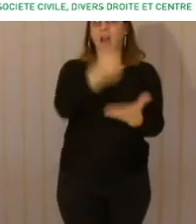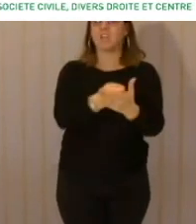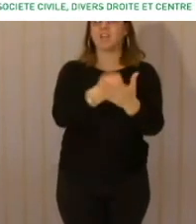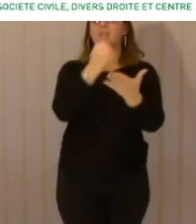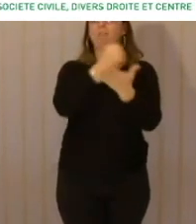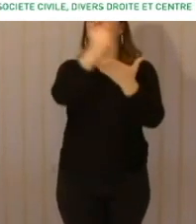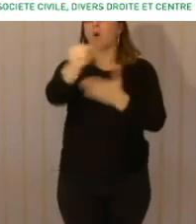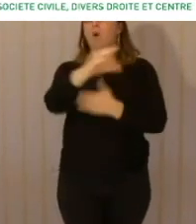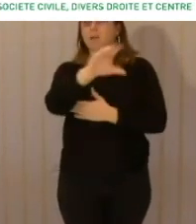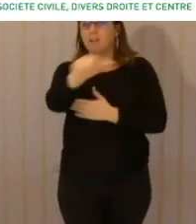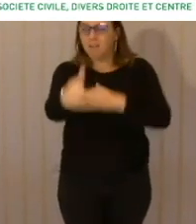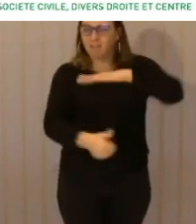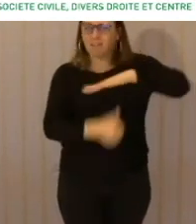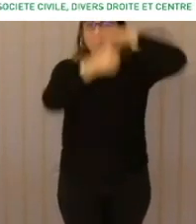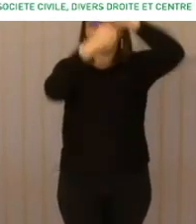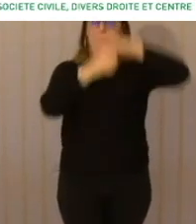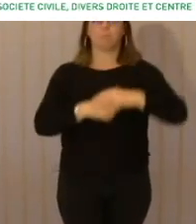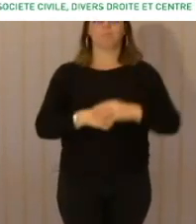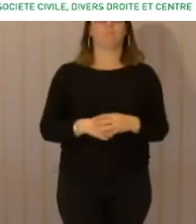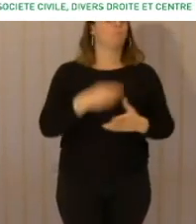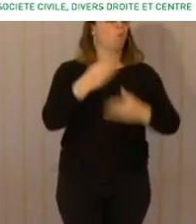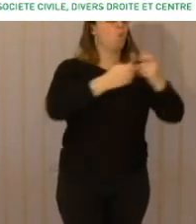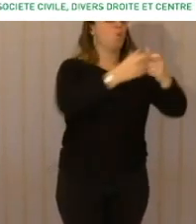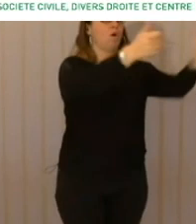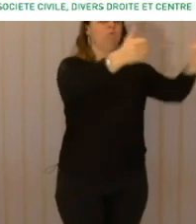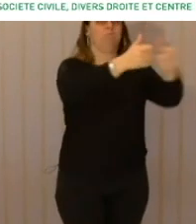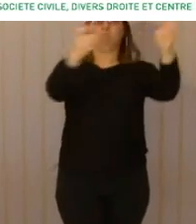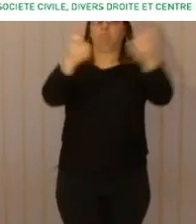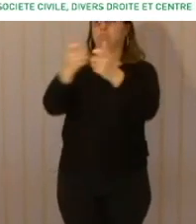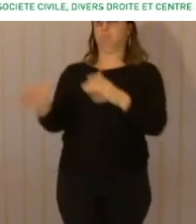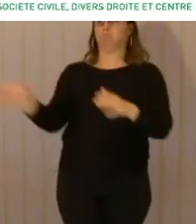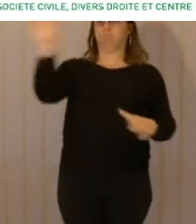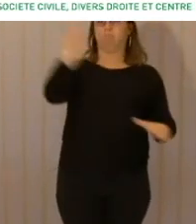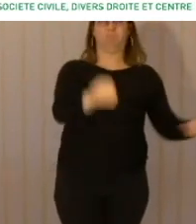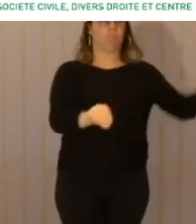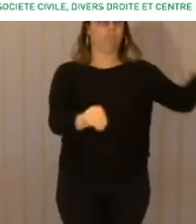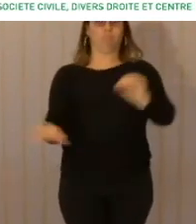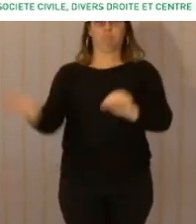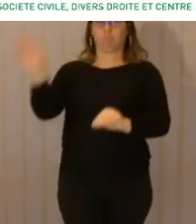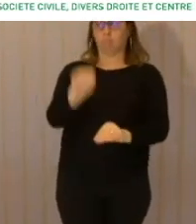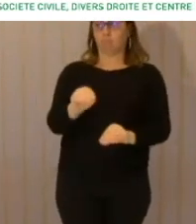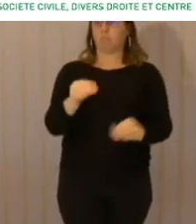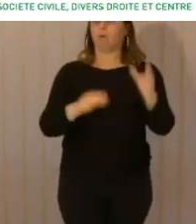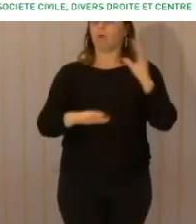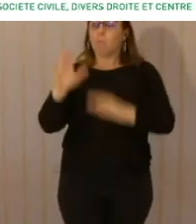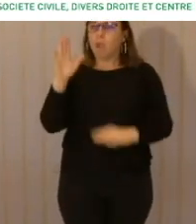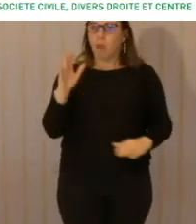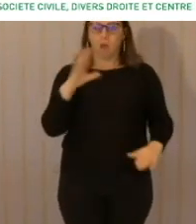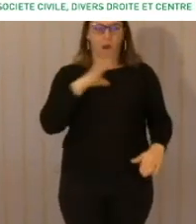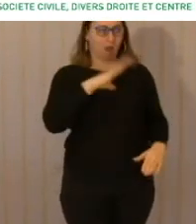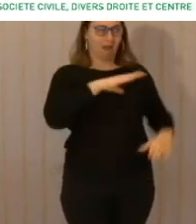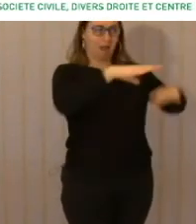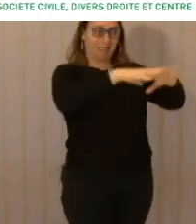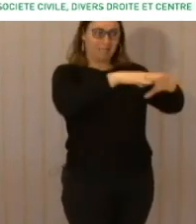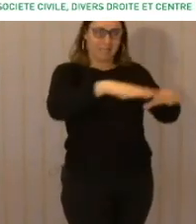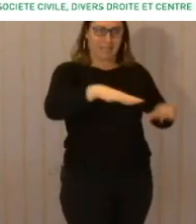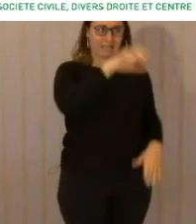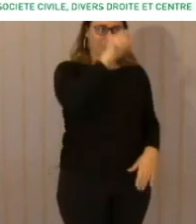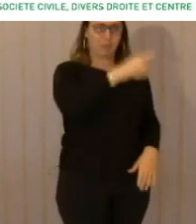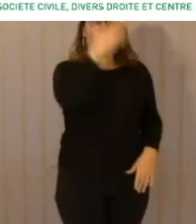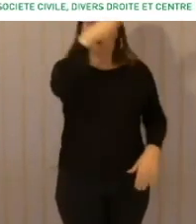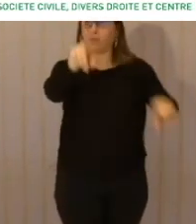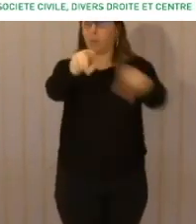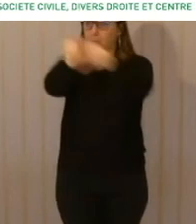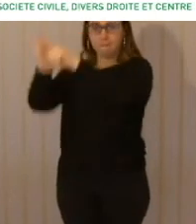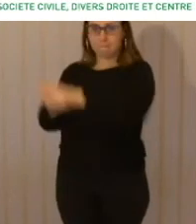banque, les sièges de différentes sociétés municipales qui s'installent ici ou là, alors qu'on dispose dans un quartier, dans celui-ci, mais dans